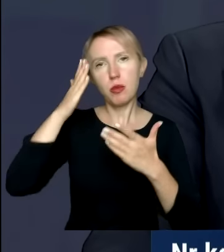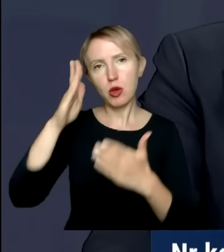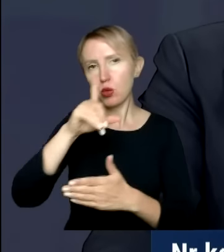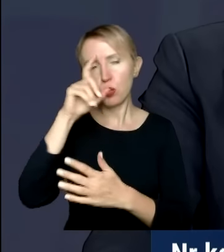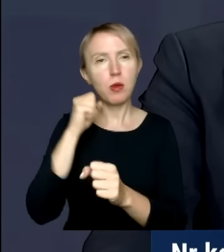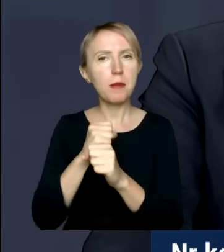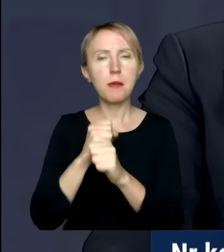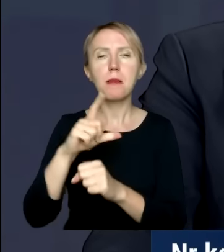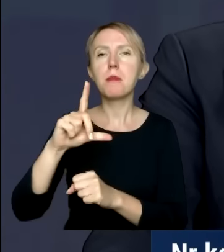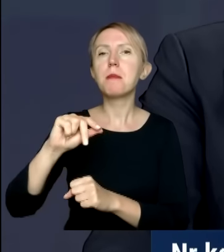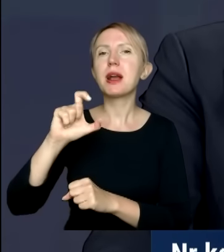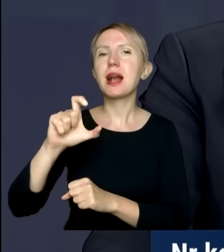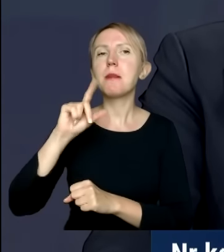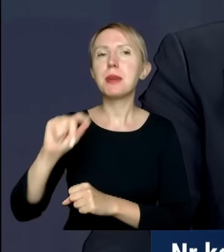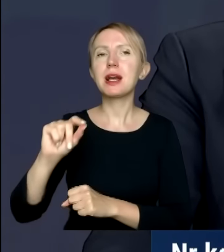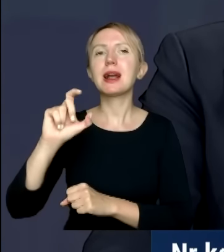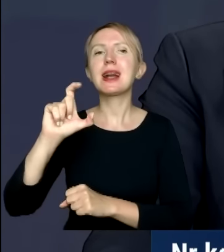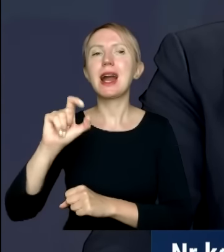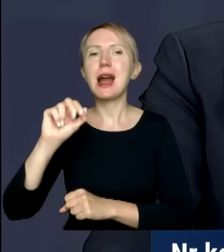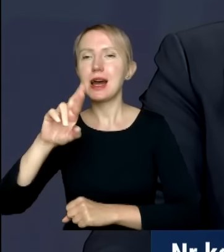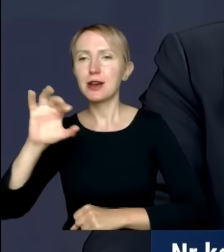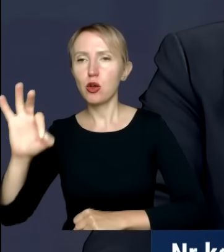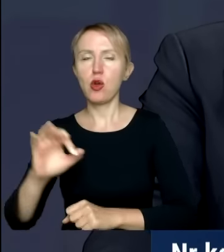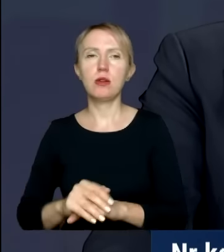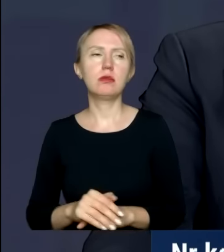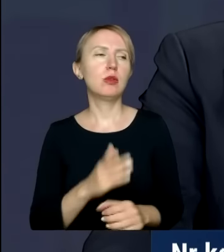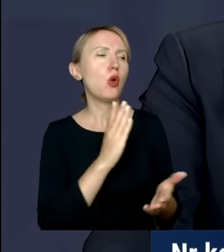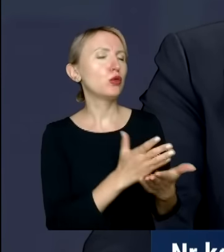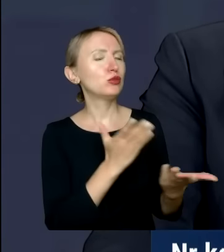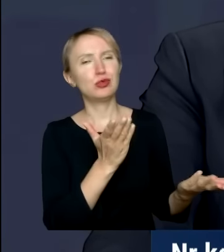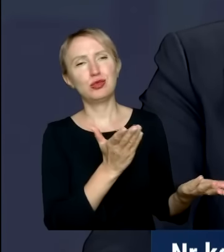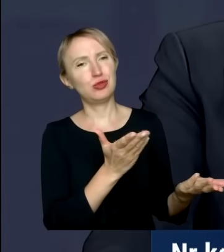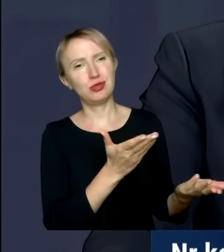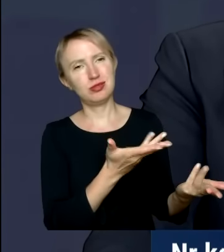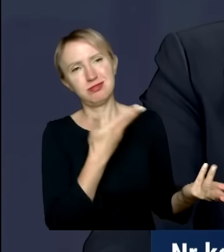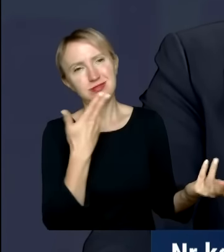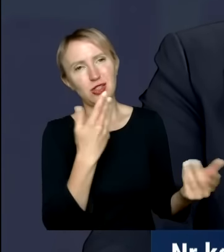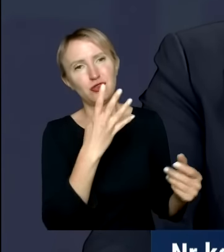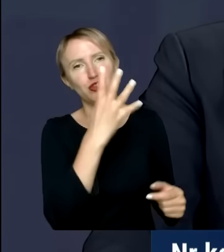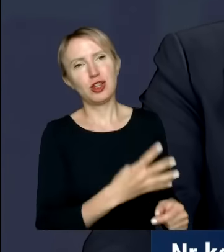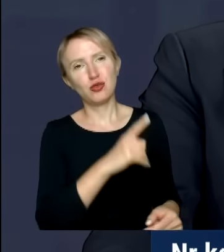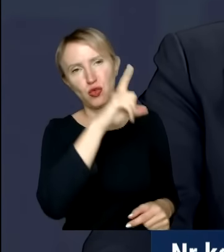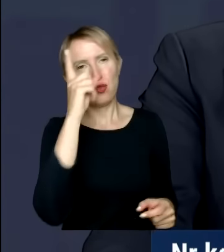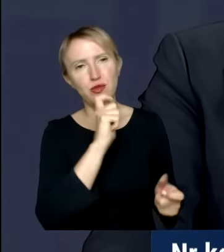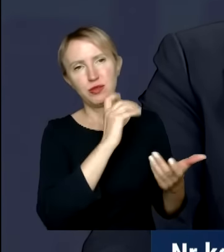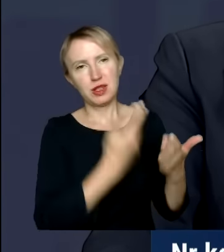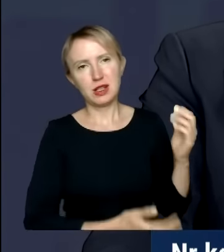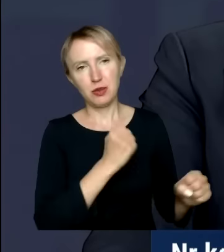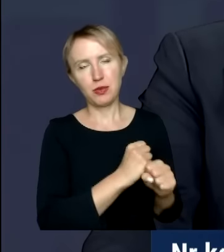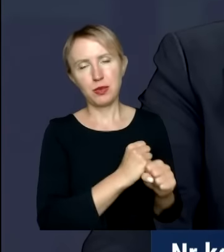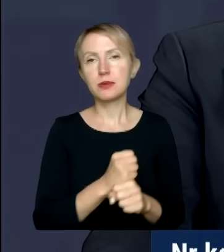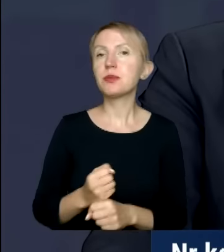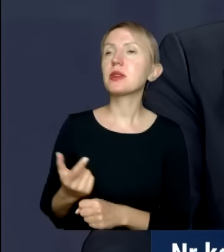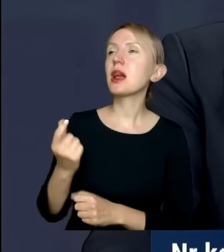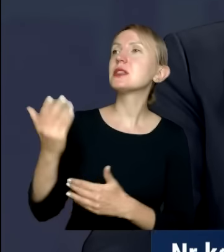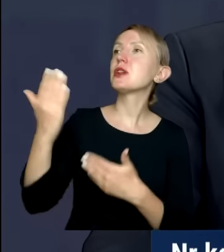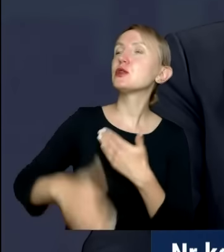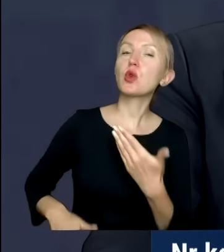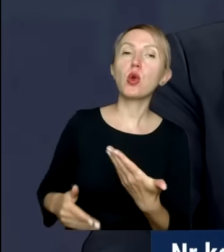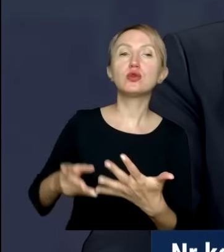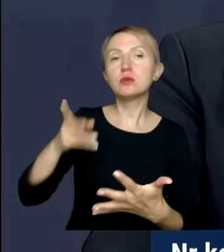PKP Cargo całym raz rolnictwem które które mówi a za chwilę jak skończy żniwa